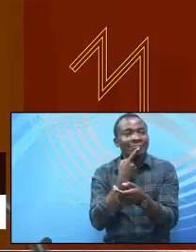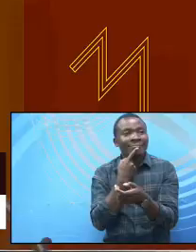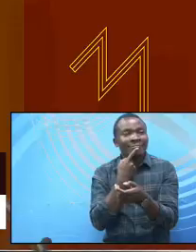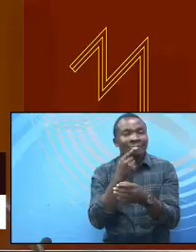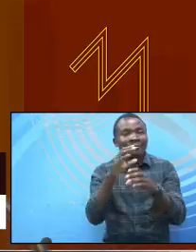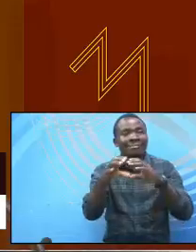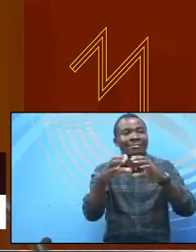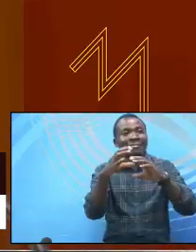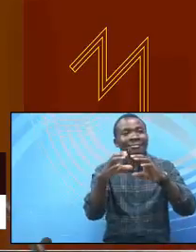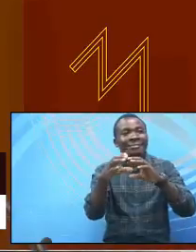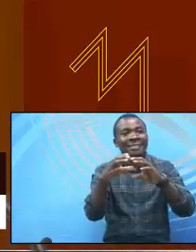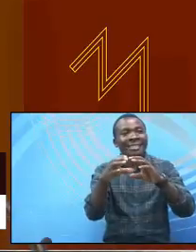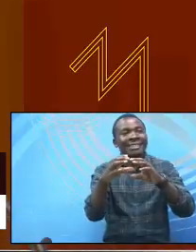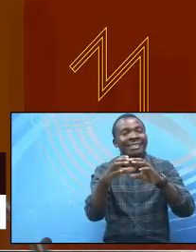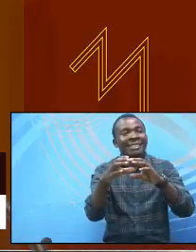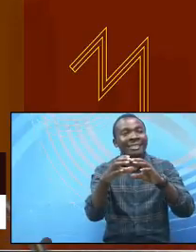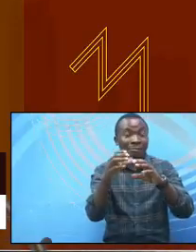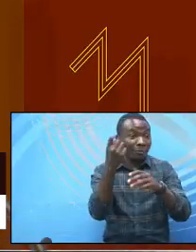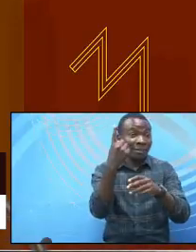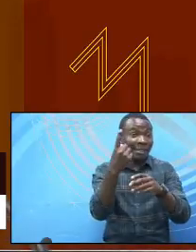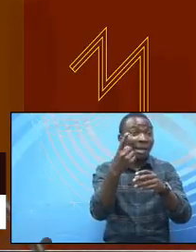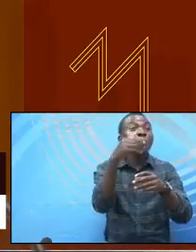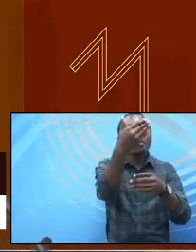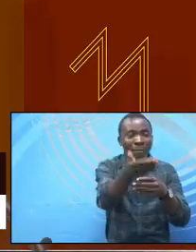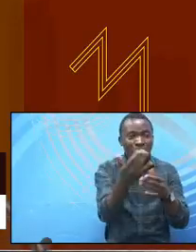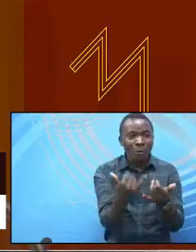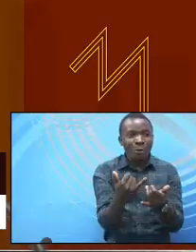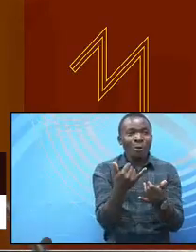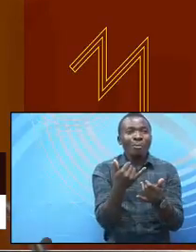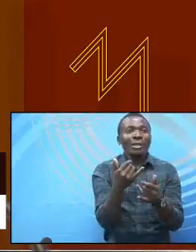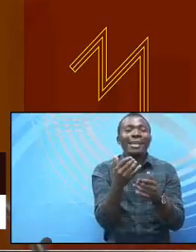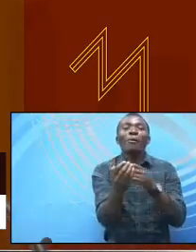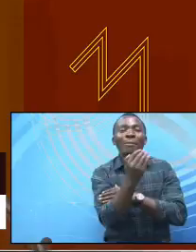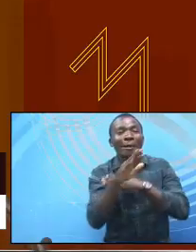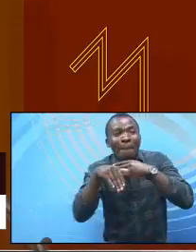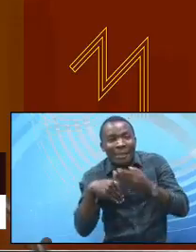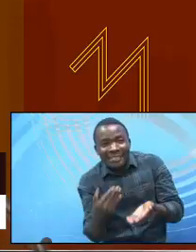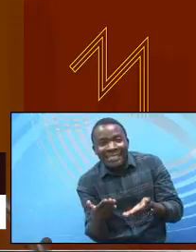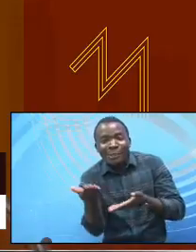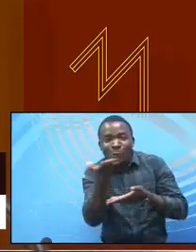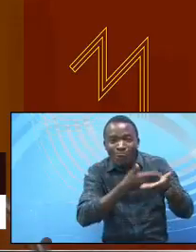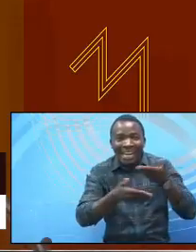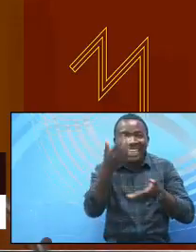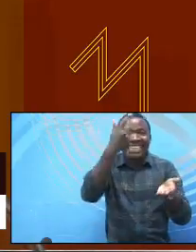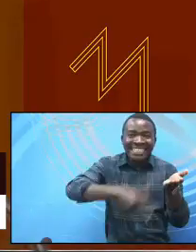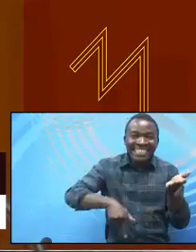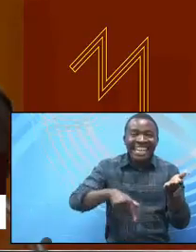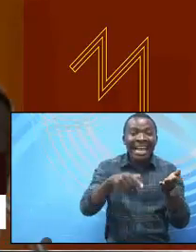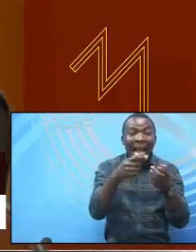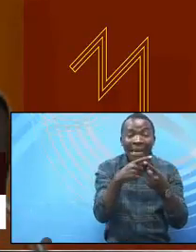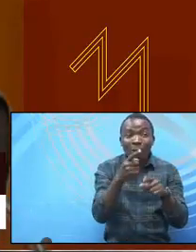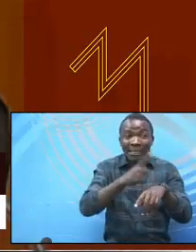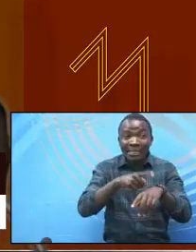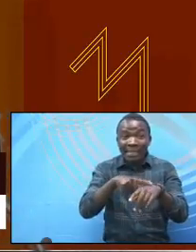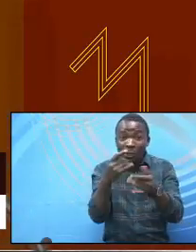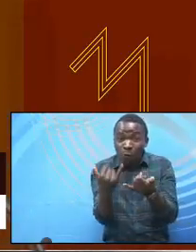ako bantu bumva ururimi rw'amarenga birumvikana hanyuma uyu munsi rero mukamugiye kumbaza muti mbese turaganira kuki mu kigiye